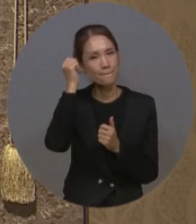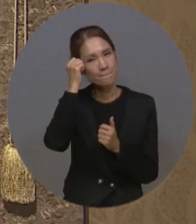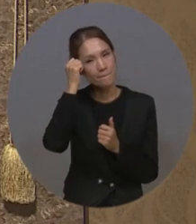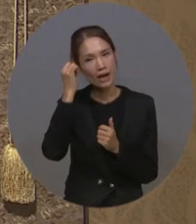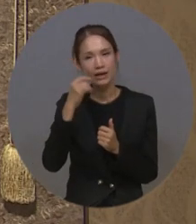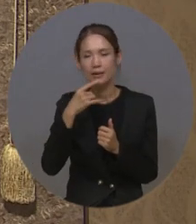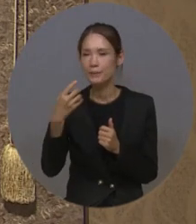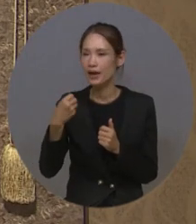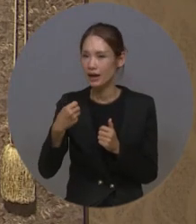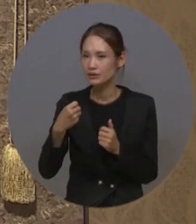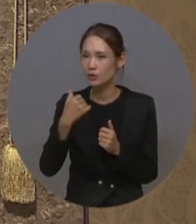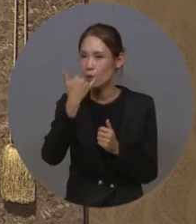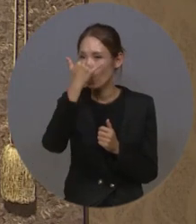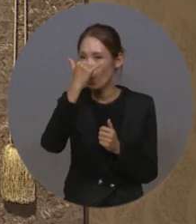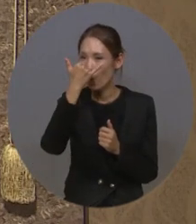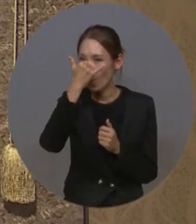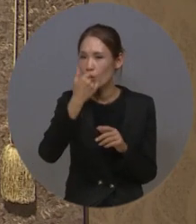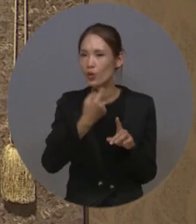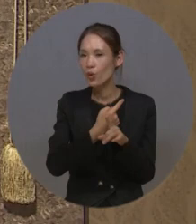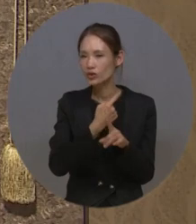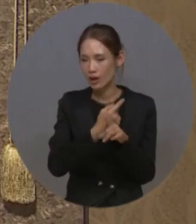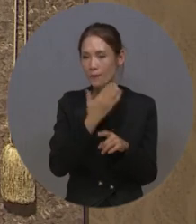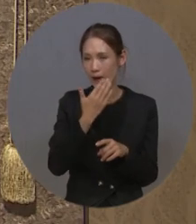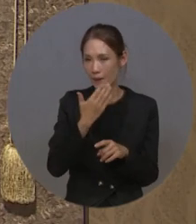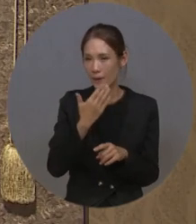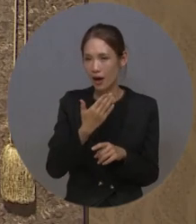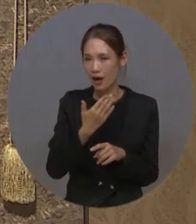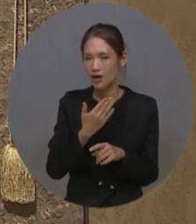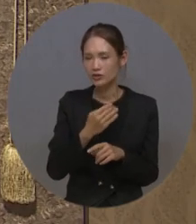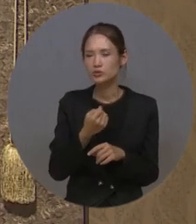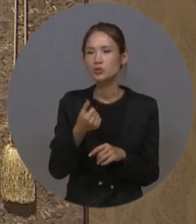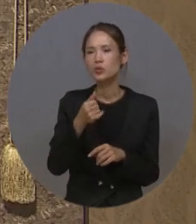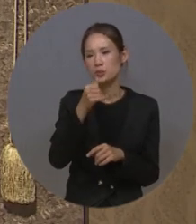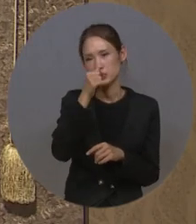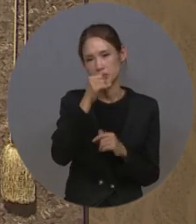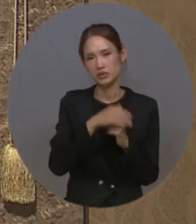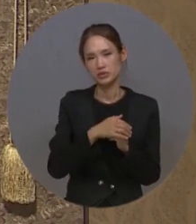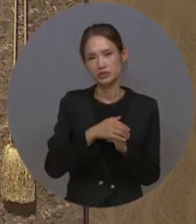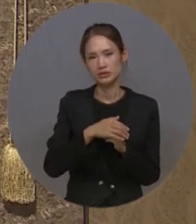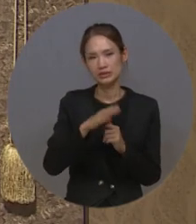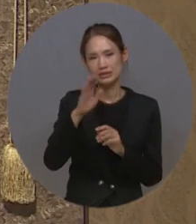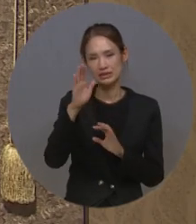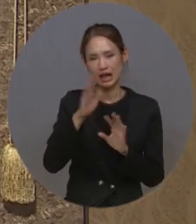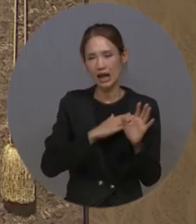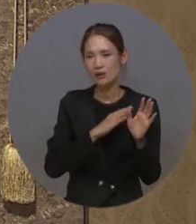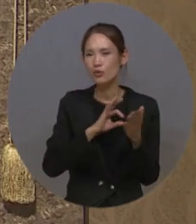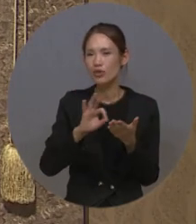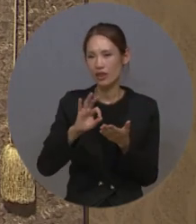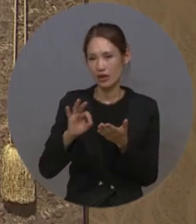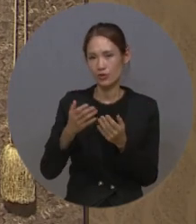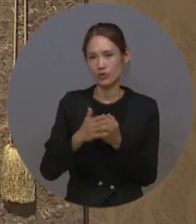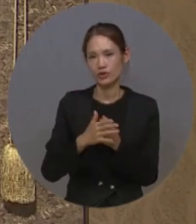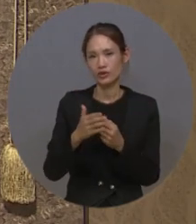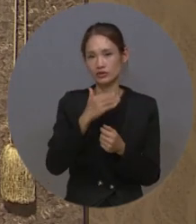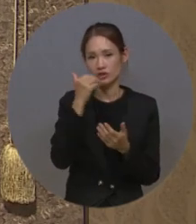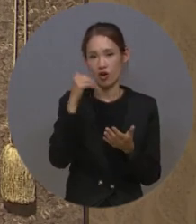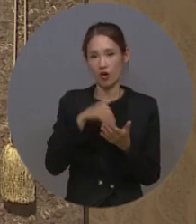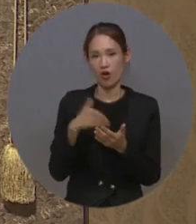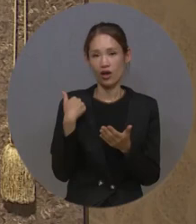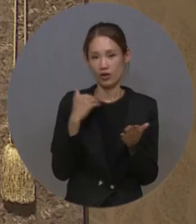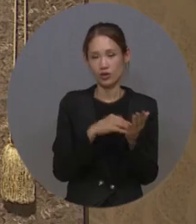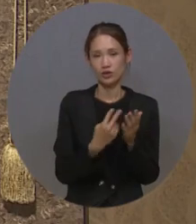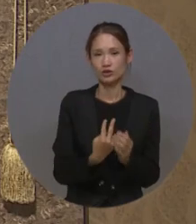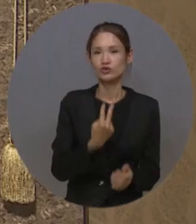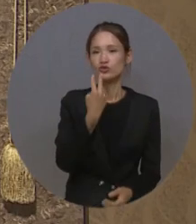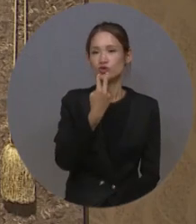갖고도 코골이를 고쳤다는 분들이 꽤 많으세요. 그러니까 네. 그동안 잘못된 베개 때문에 코골이가 생겼던 건데 정상화시키니까 숨도